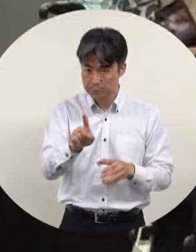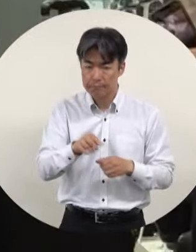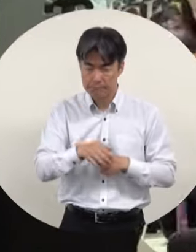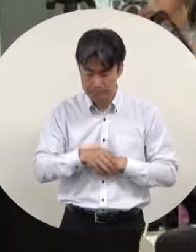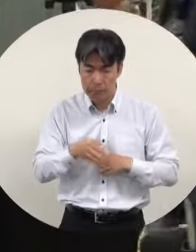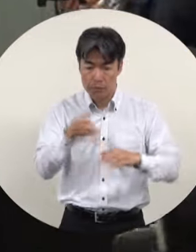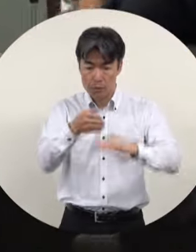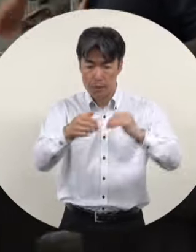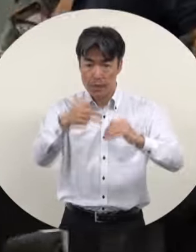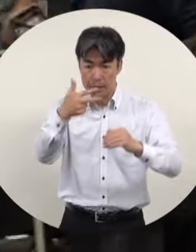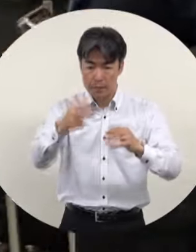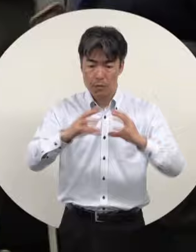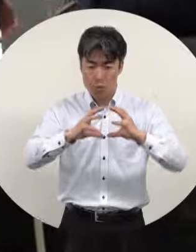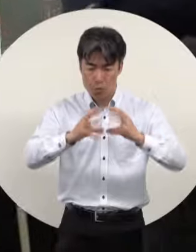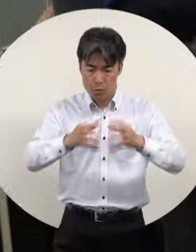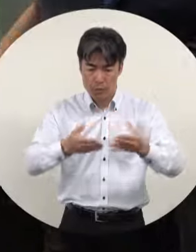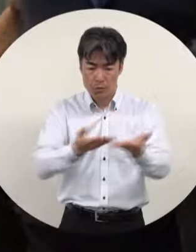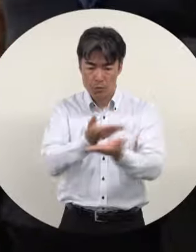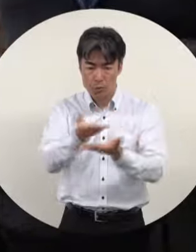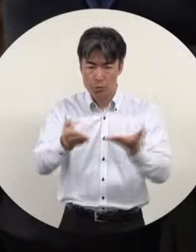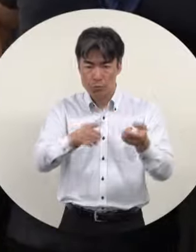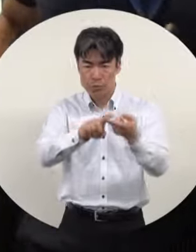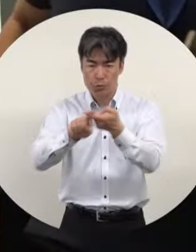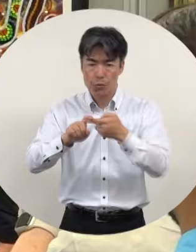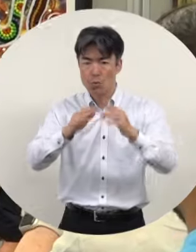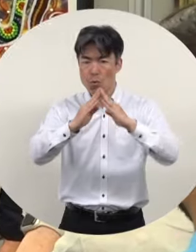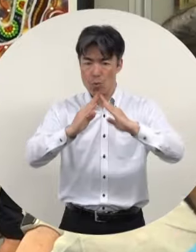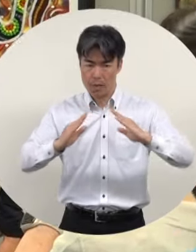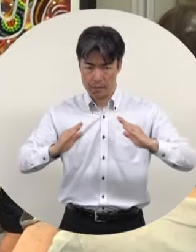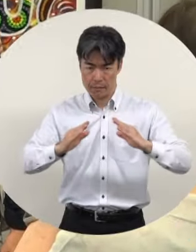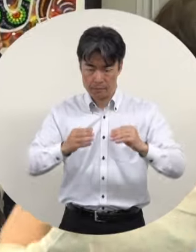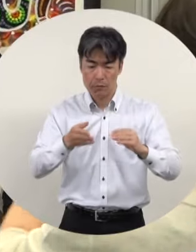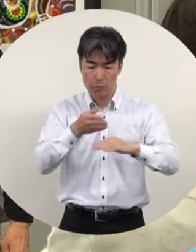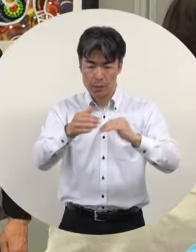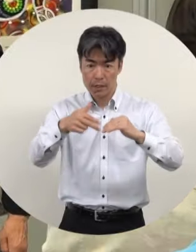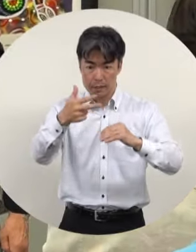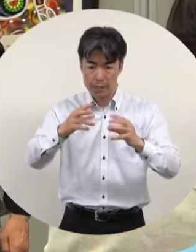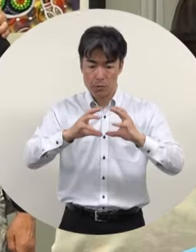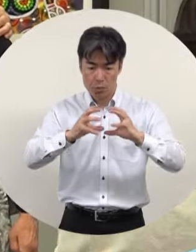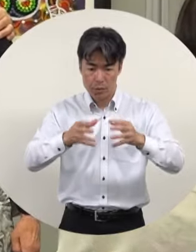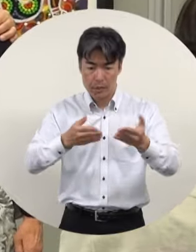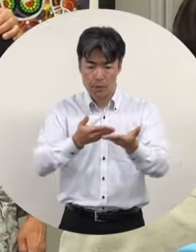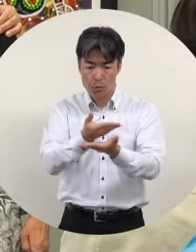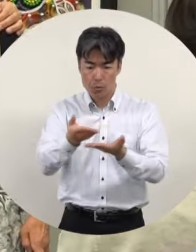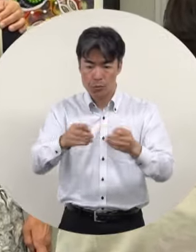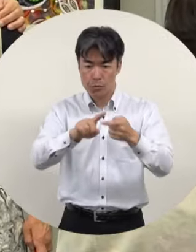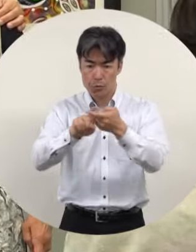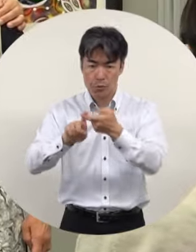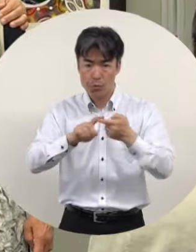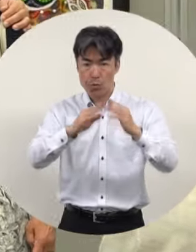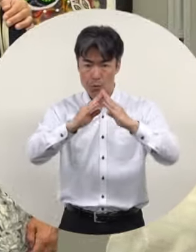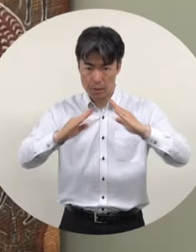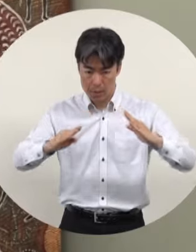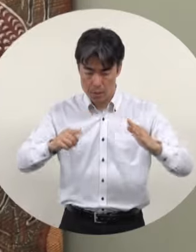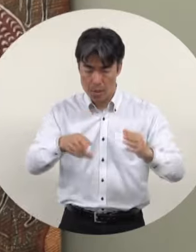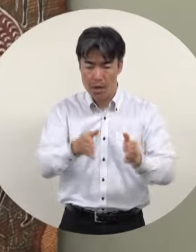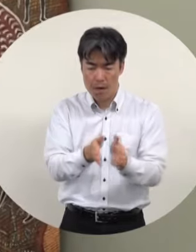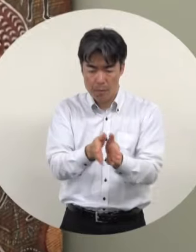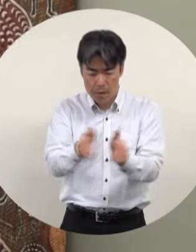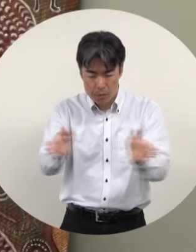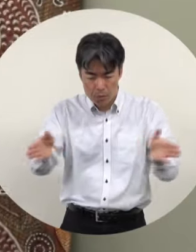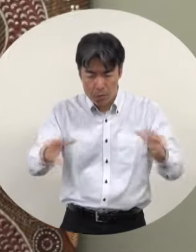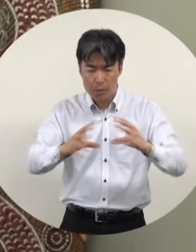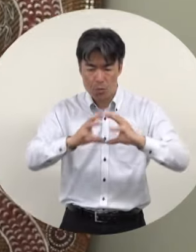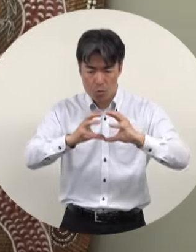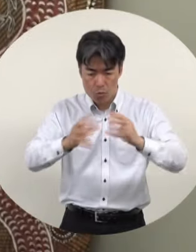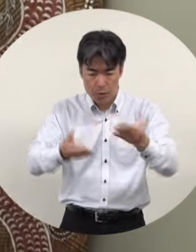越谷市国際交流協会。越谷市国際交流協会は幅広い国際交流活